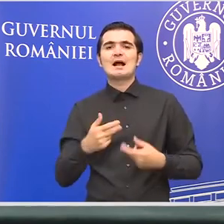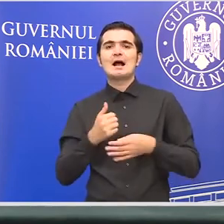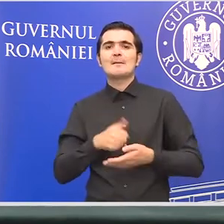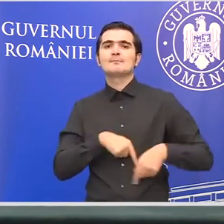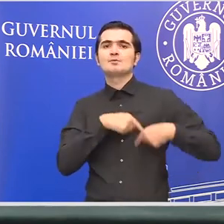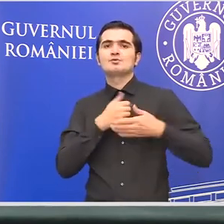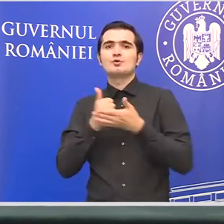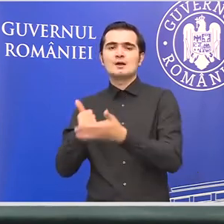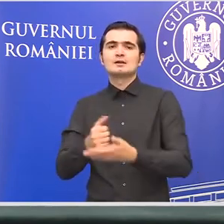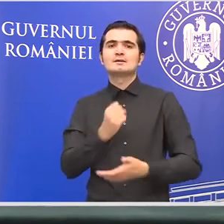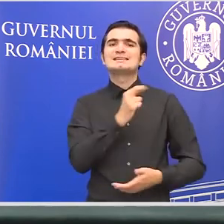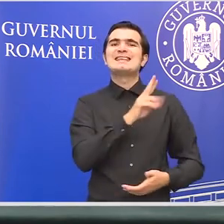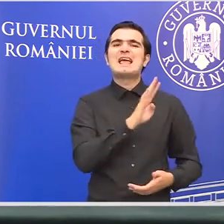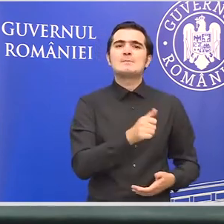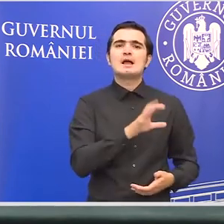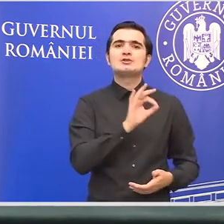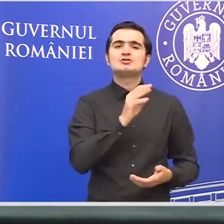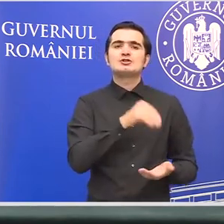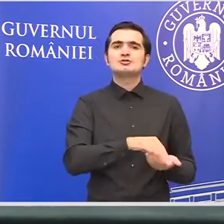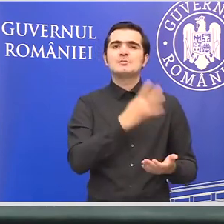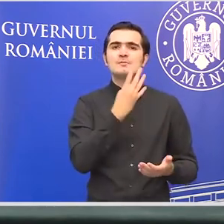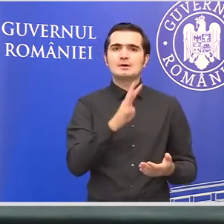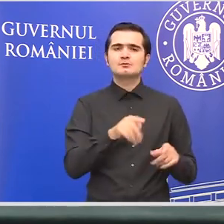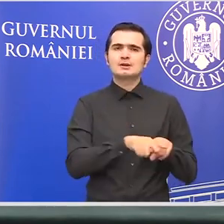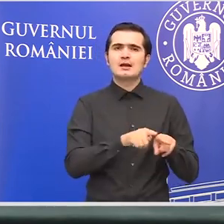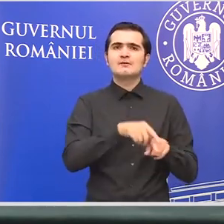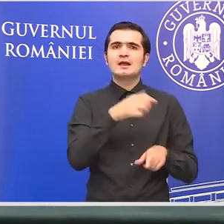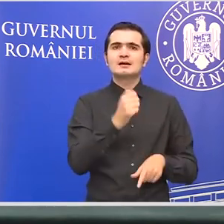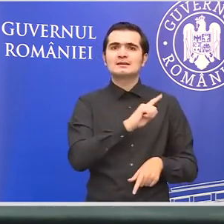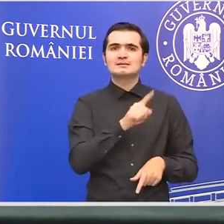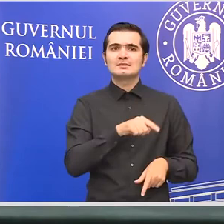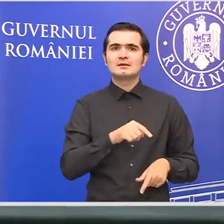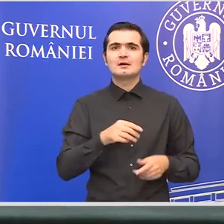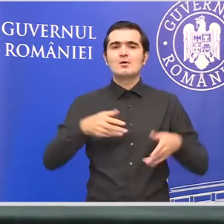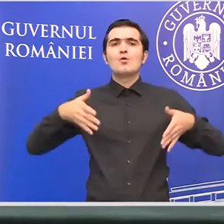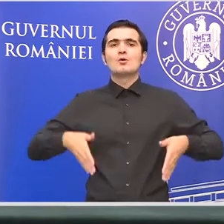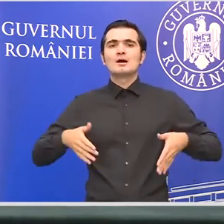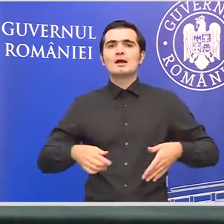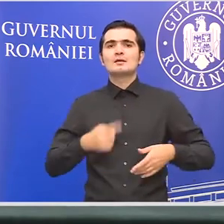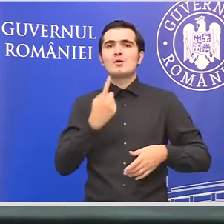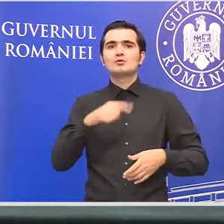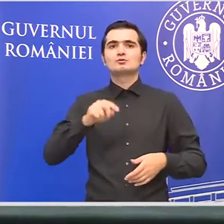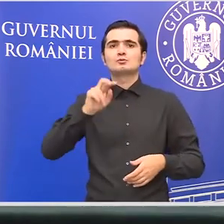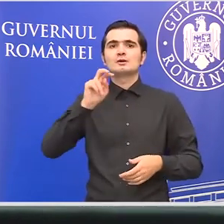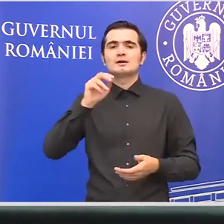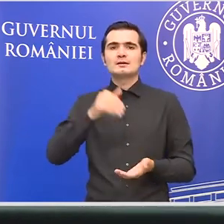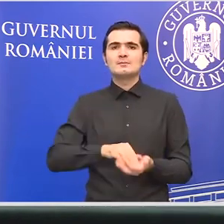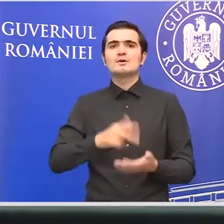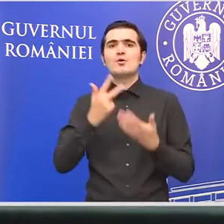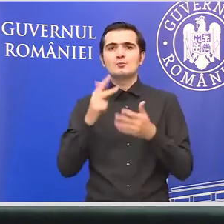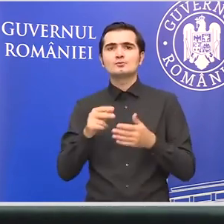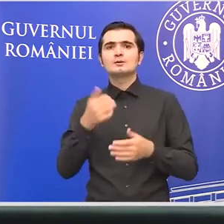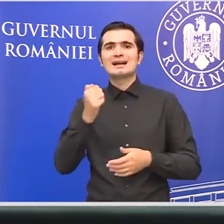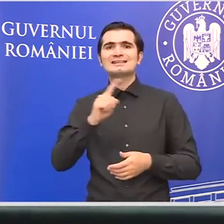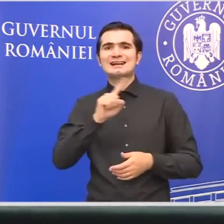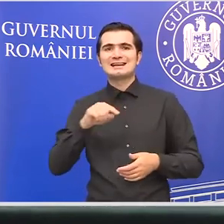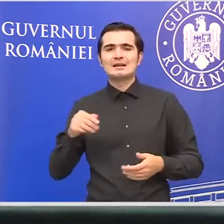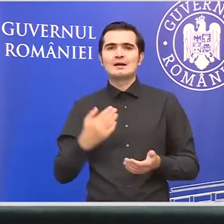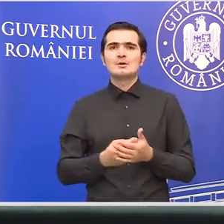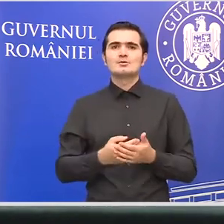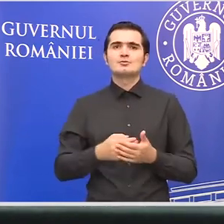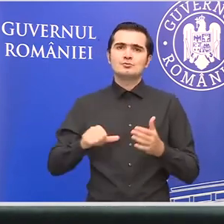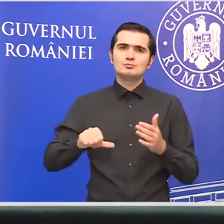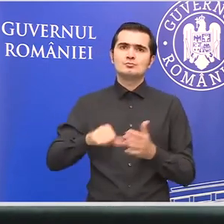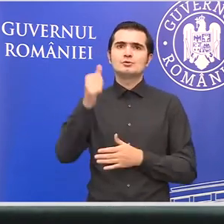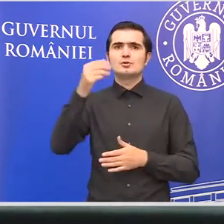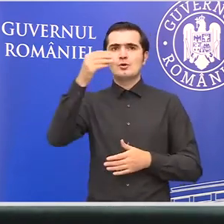Serbia 50.400, AstraZeneca tot donație. Ucrainei am donat 100.800 AstraZeneca. Republica Moldova